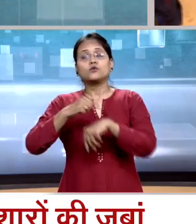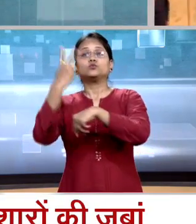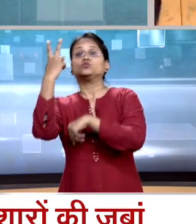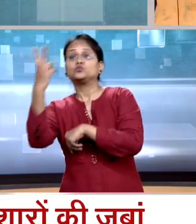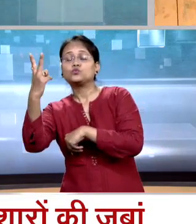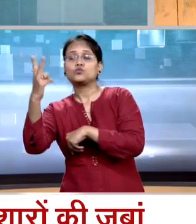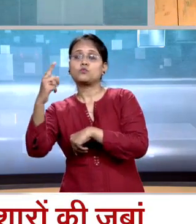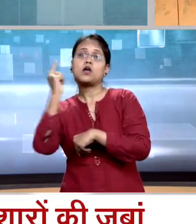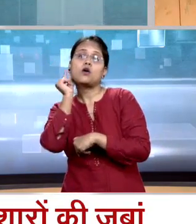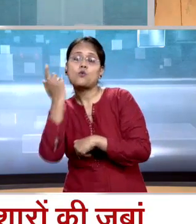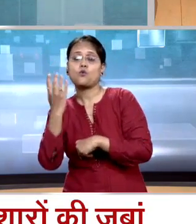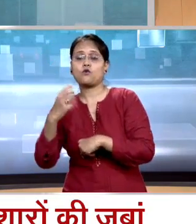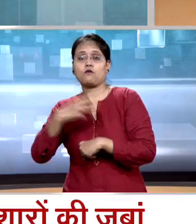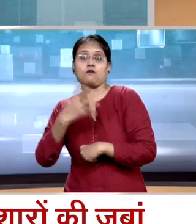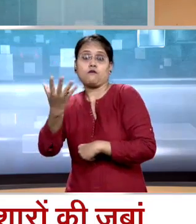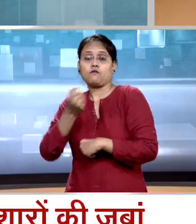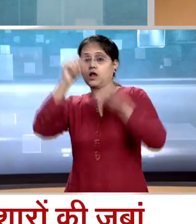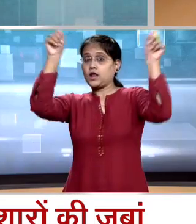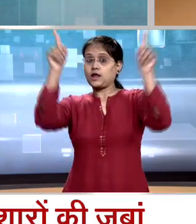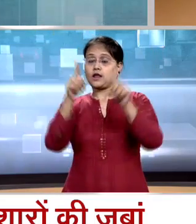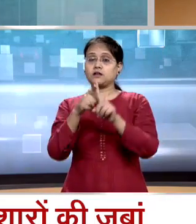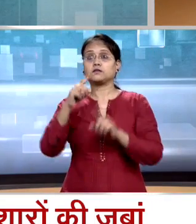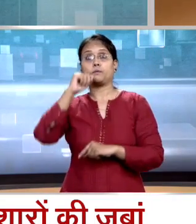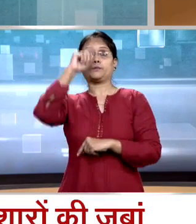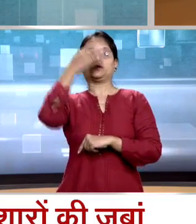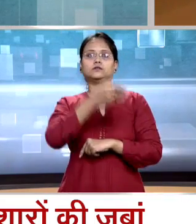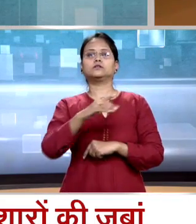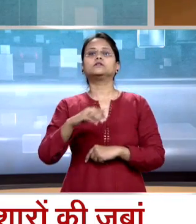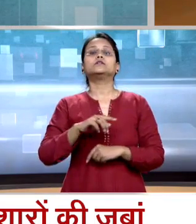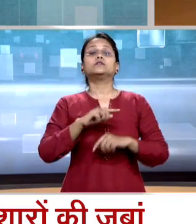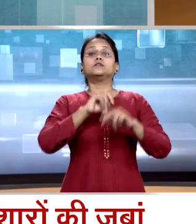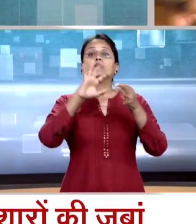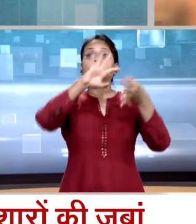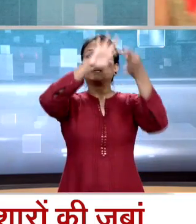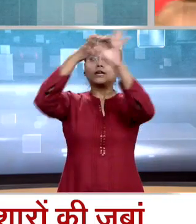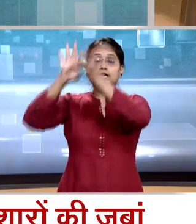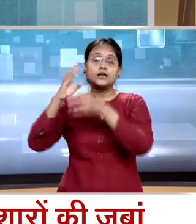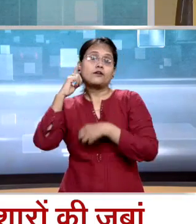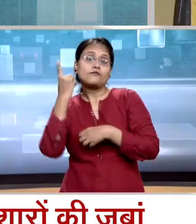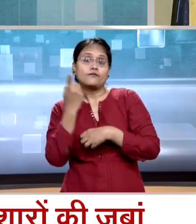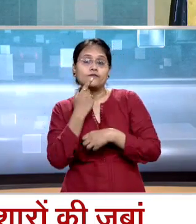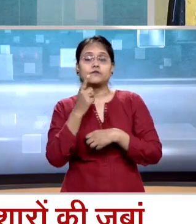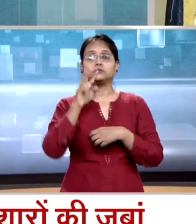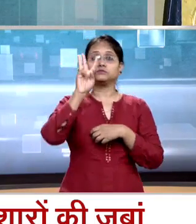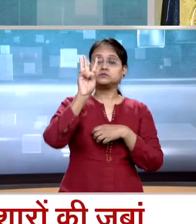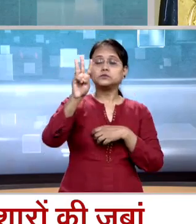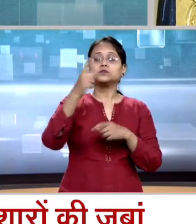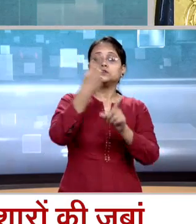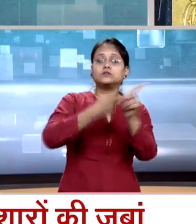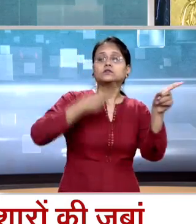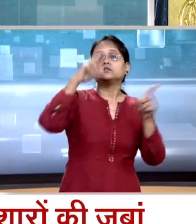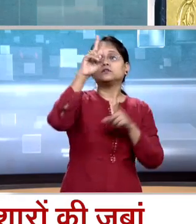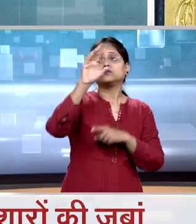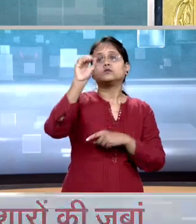जीतकर देश का नाम रोशन किया है। 3 बार के डेफलिम्पिक्स मेडलिस्ट वीरेंद्र सिंह को साल 2016 में